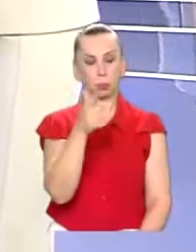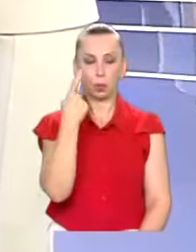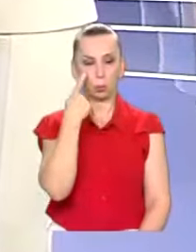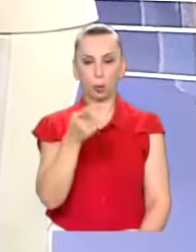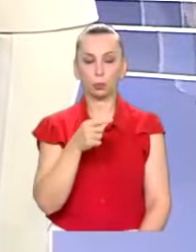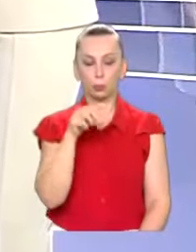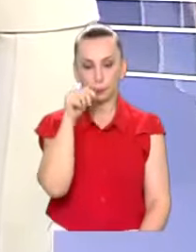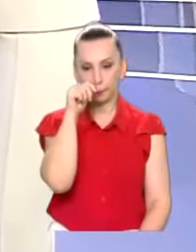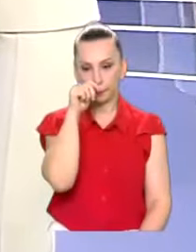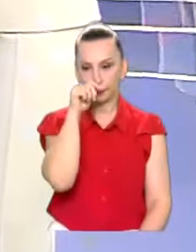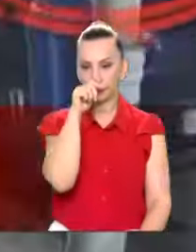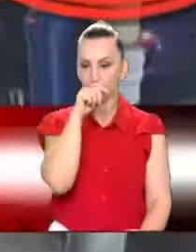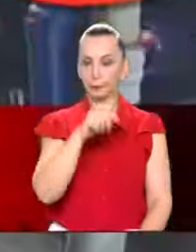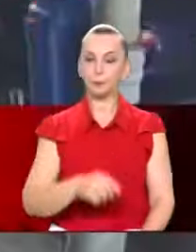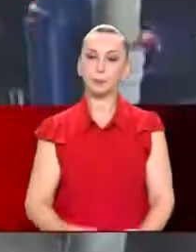nasıl yansıdı.